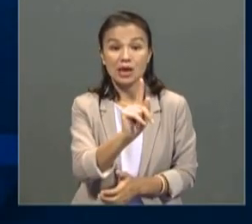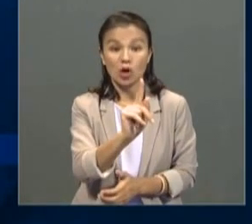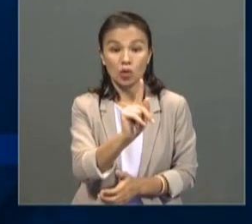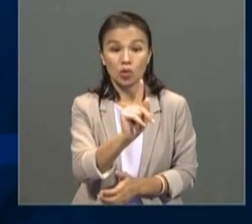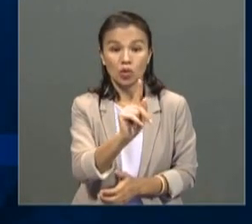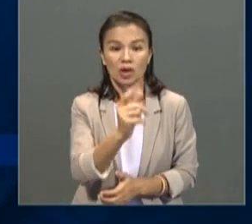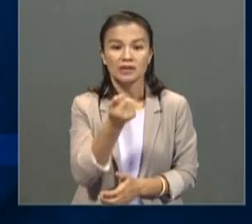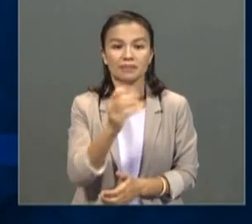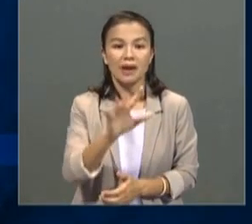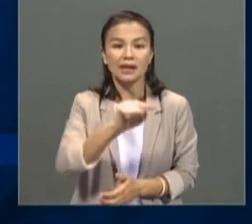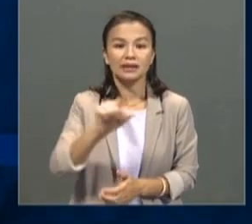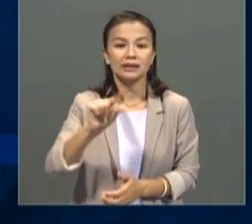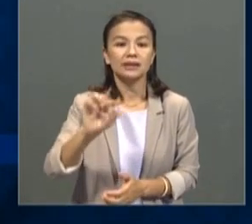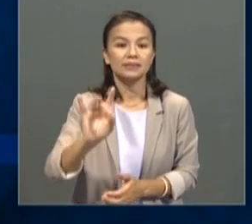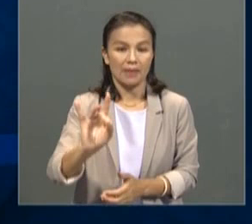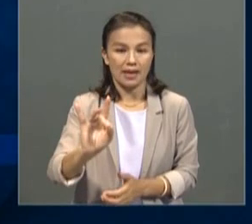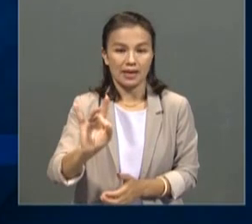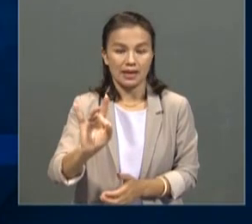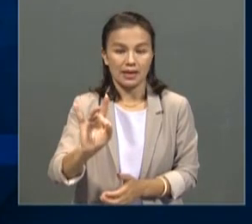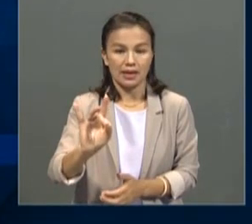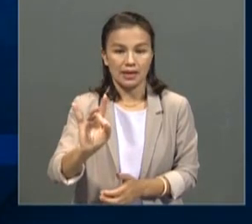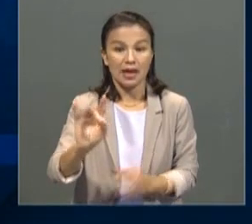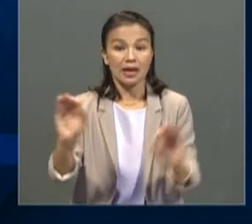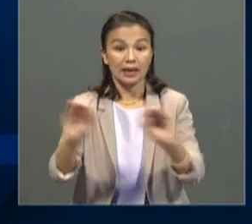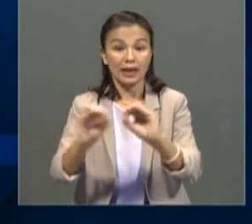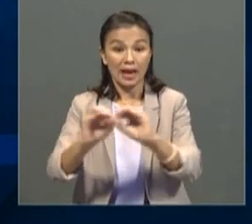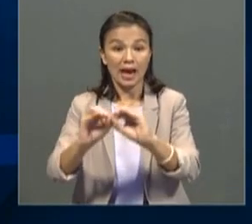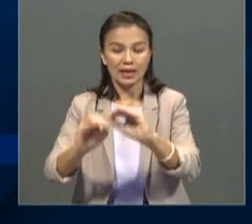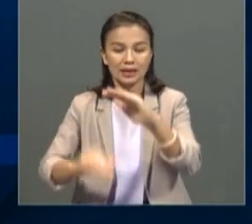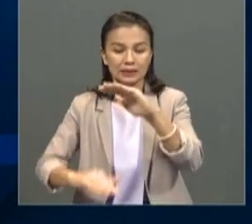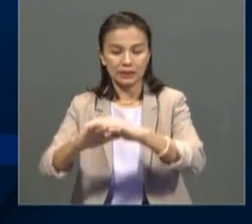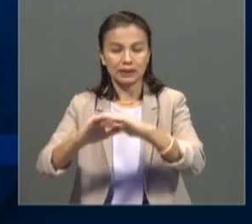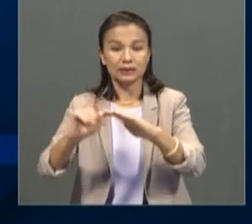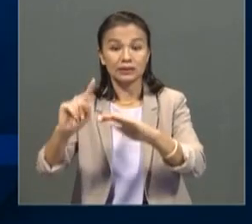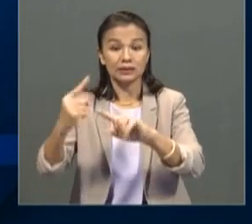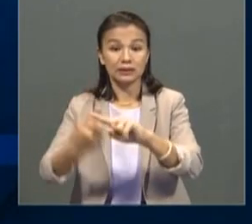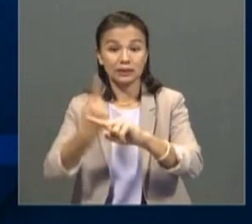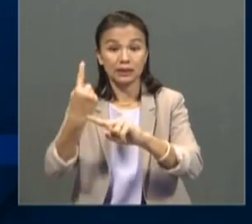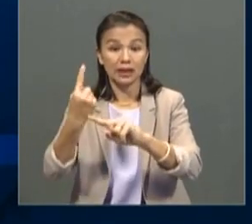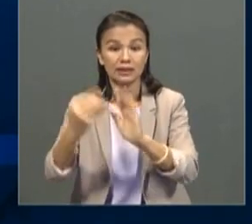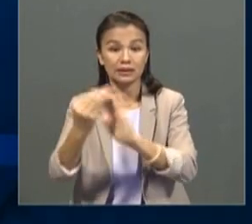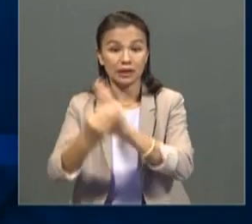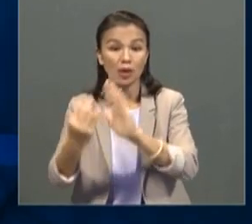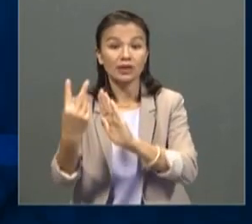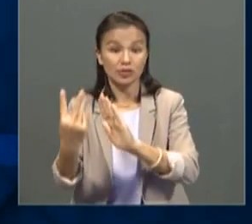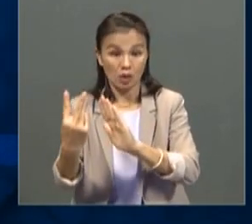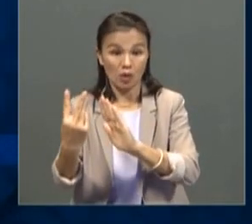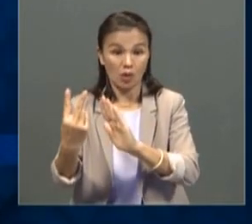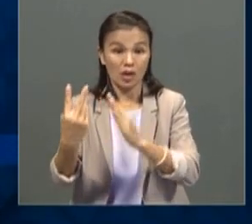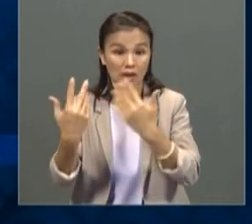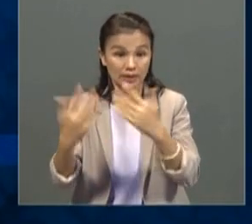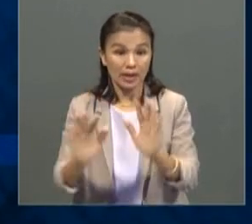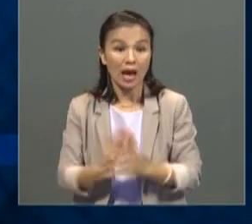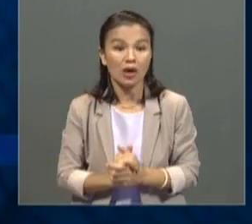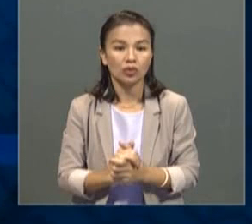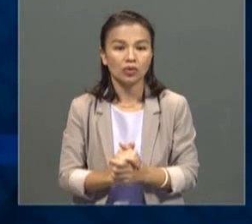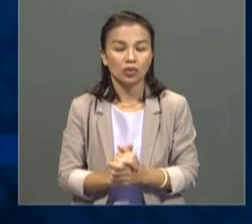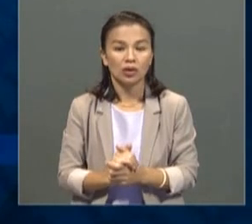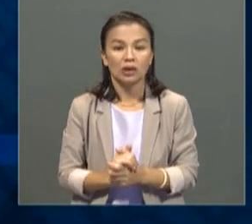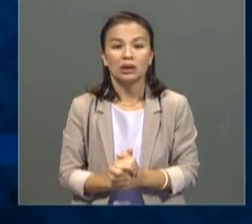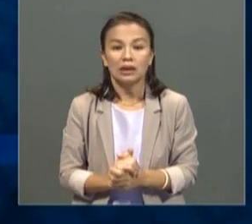ไหมเส้นยาวบ่เนาะไอ้สังหารยาการนี้นั่นเสียชีด้วยปูมาด้วยแก่ร้อในนักขยันชีบาร์เลย